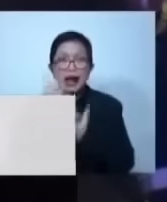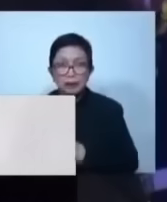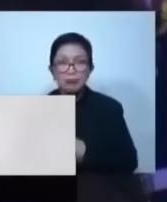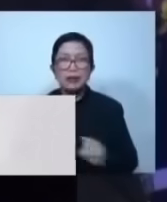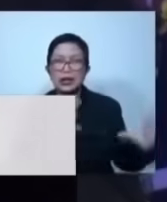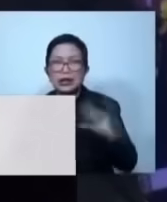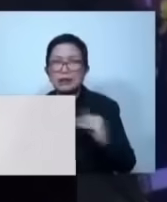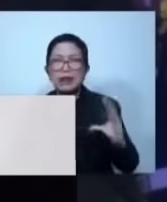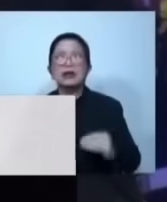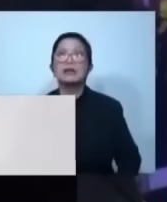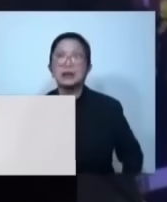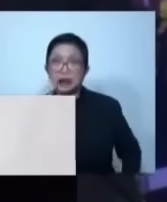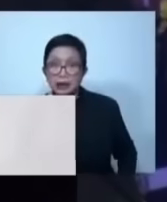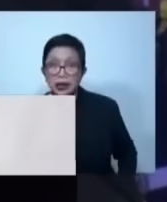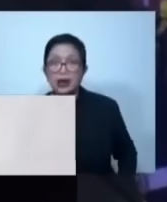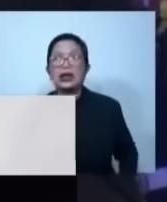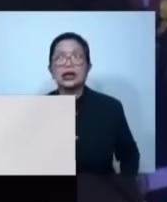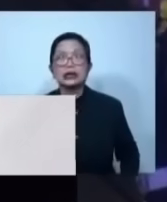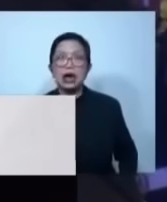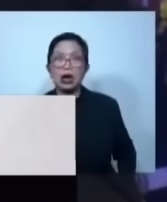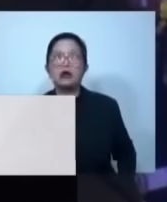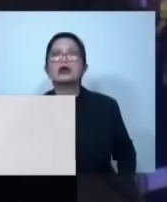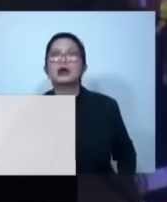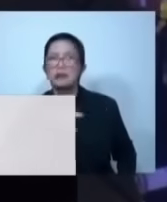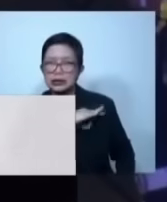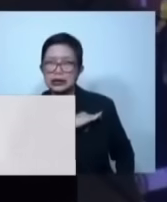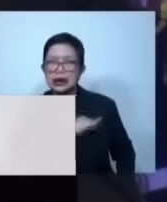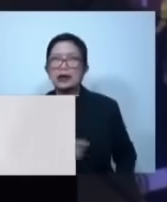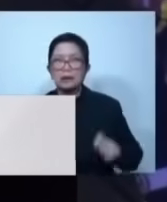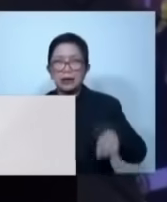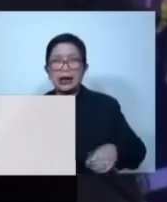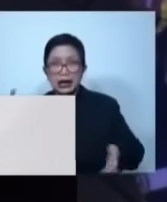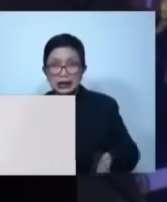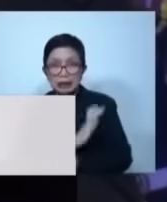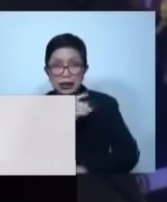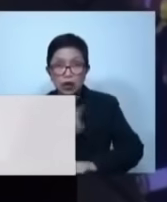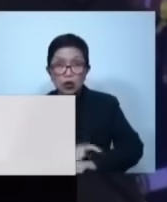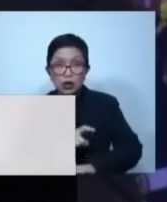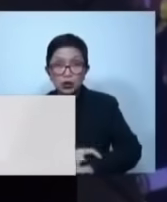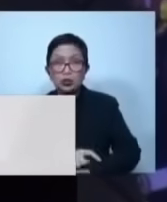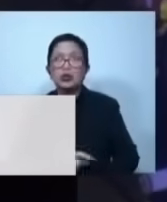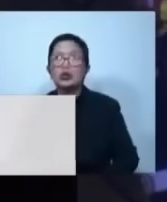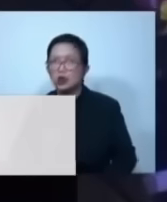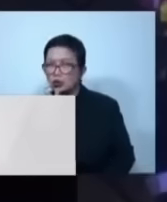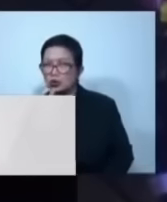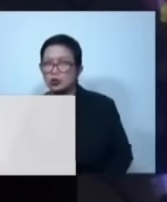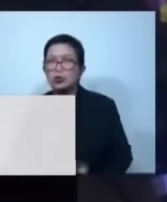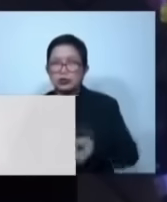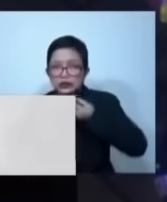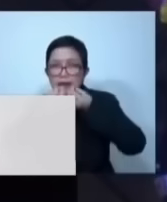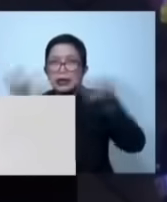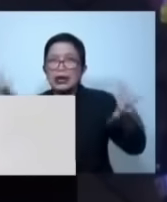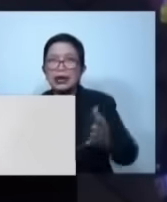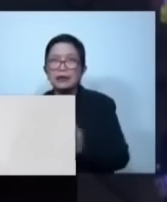debat pertama ini menggunakan kesempatan untuk menyampaikan visi misi